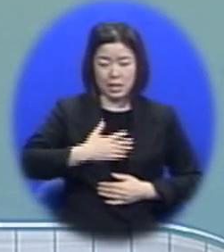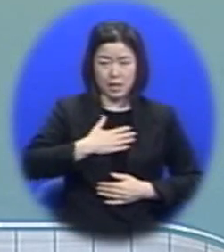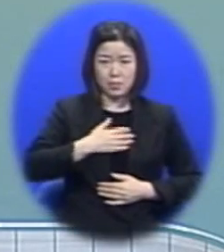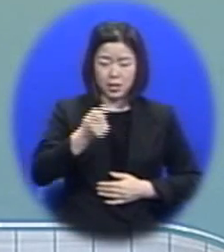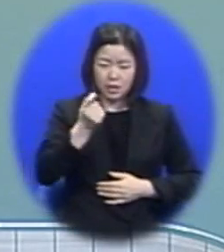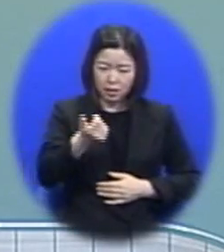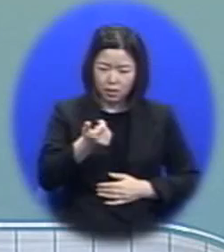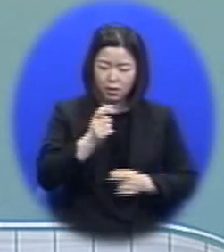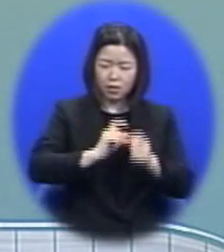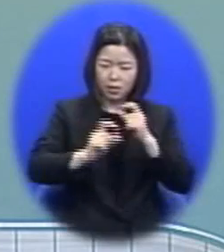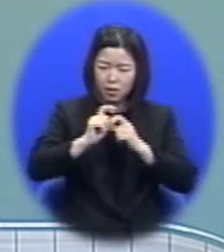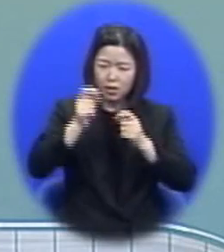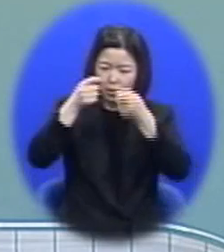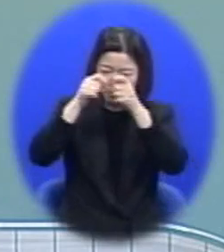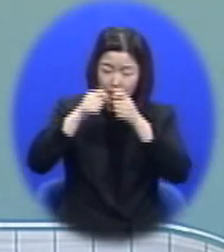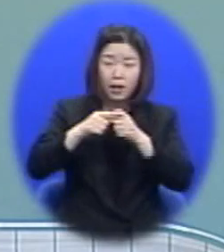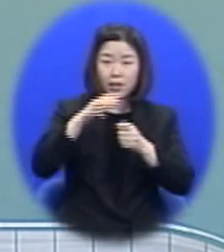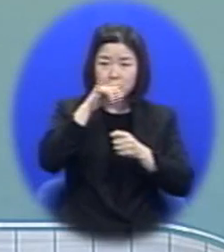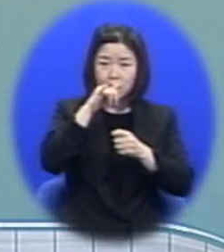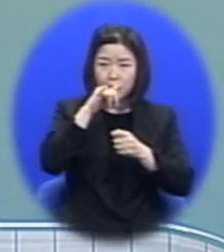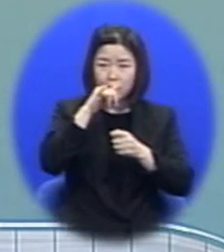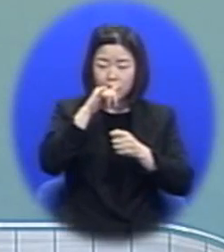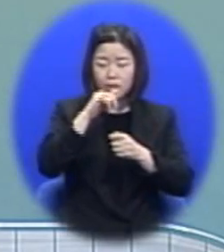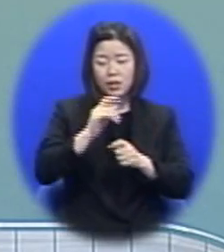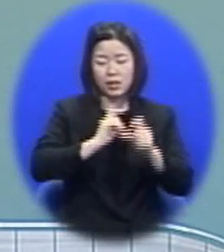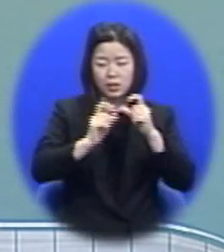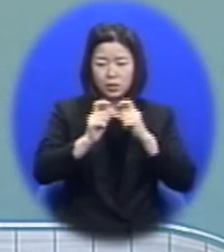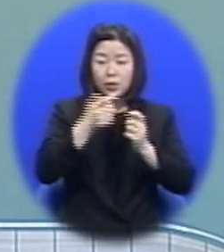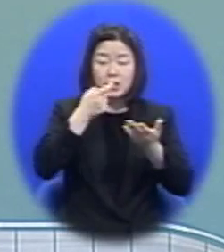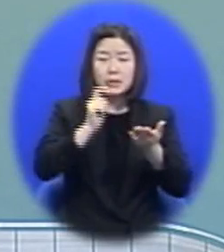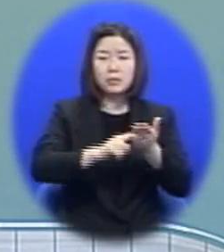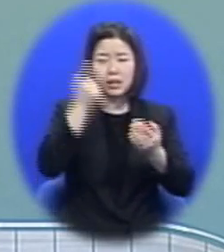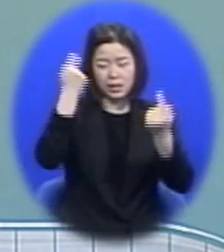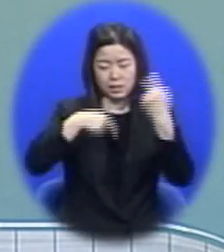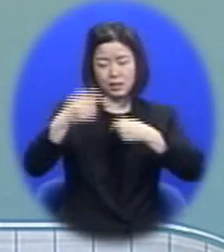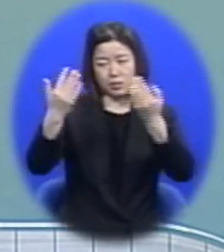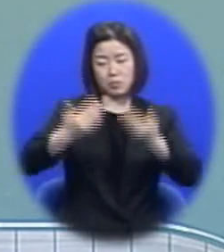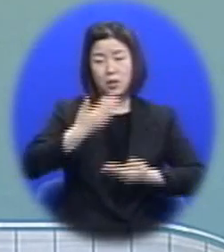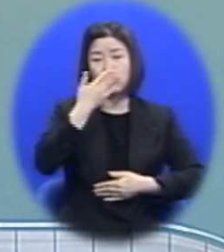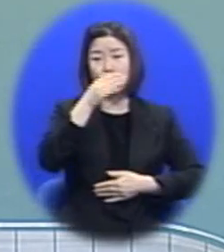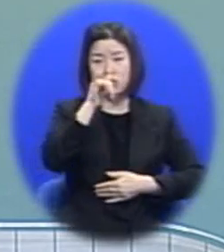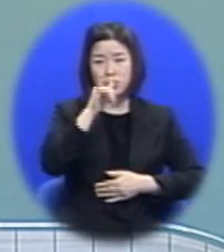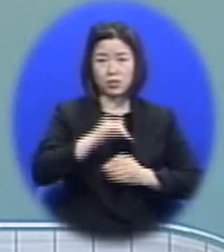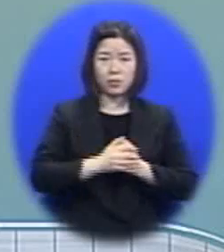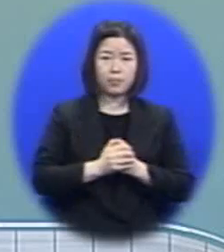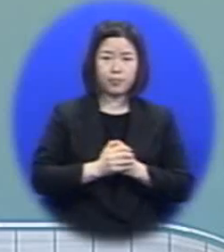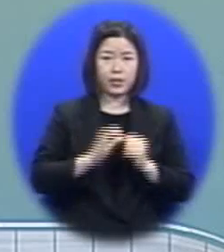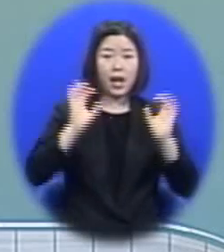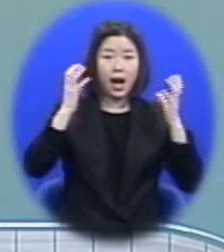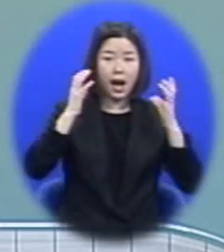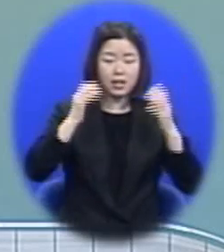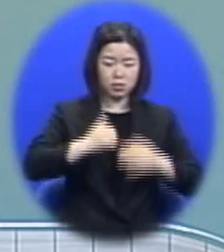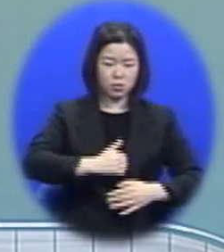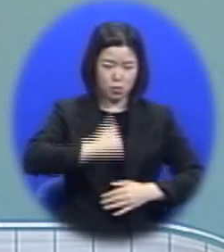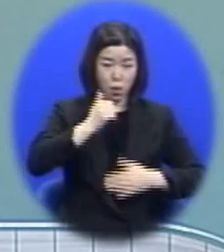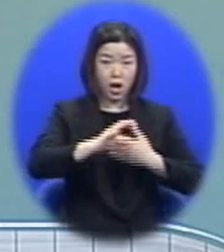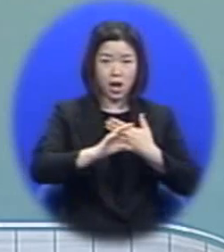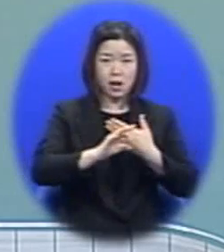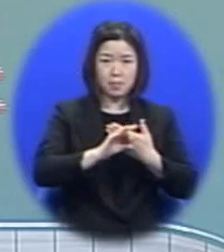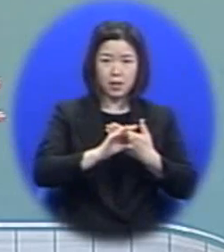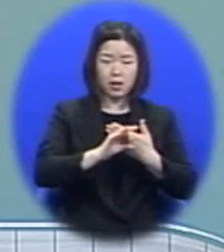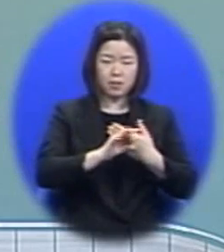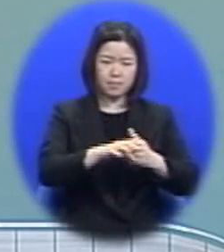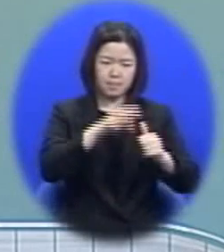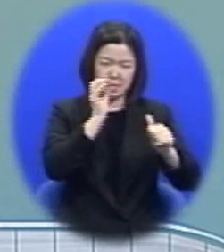그러므로 그 아이들은 쉽게 상처를 갖는 겁니다 아이들이 화를 내면